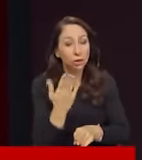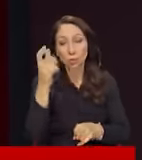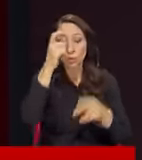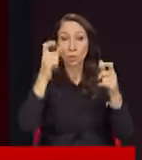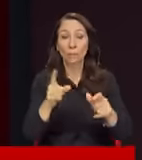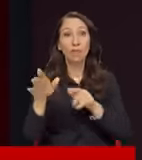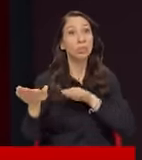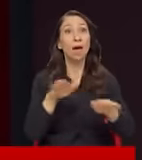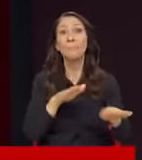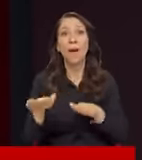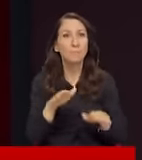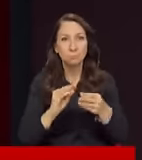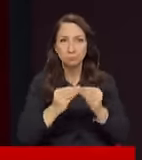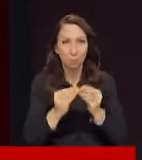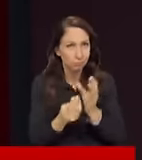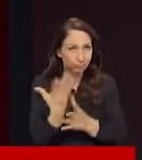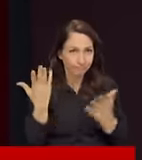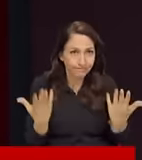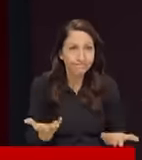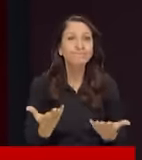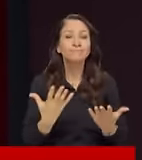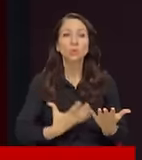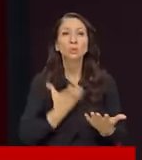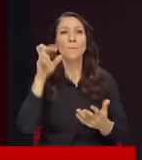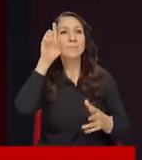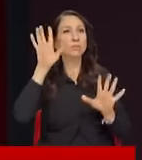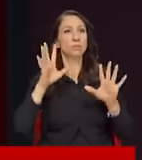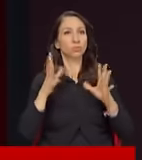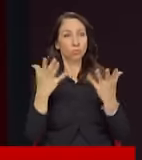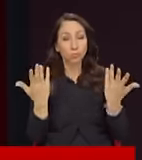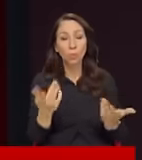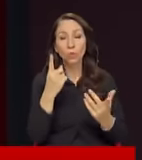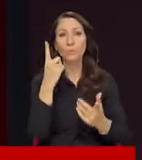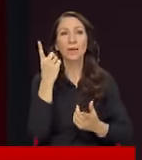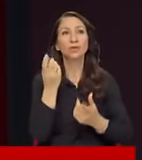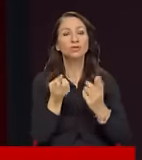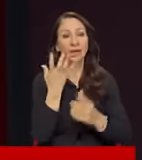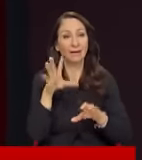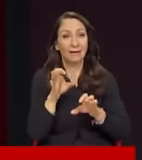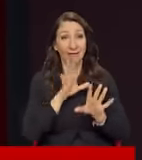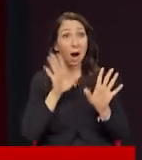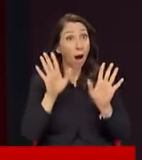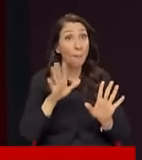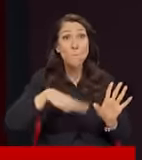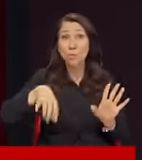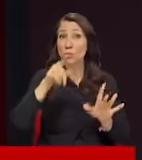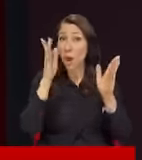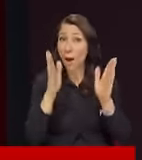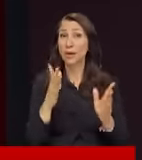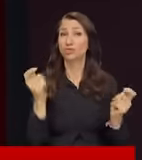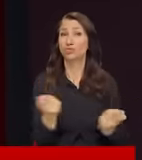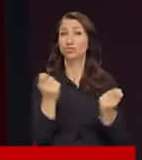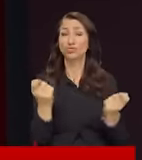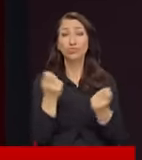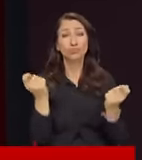bir deprem ne yazık ki depresyonu yaşadı. Bunun bir yarattığı etki var ama bütün bunlara rağmen çok iş